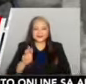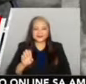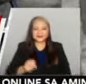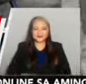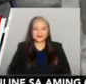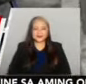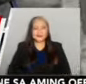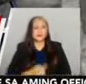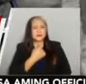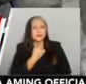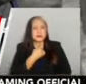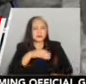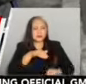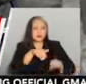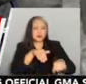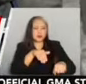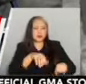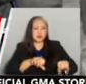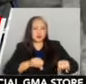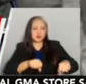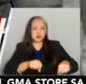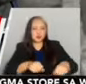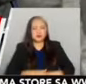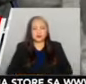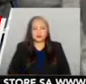kapuso nating trike driver?